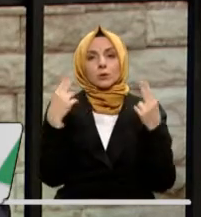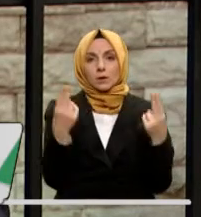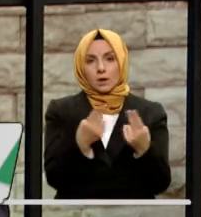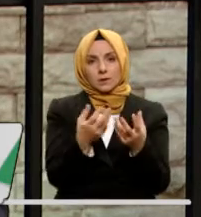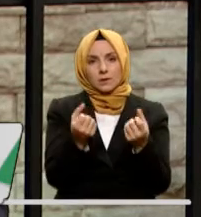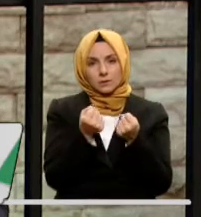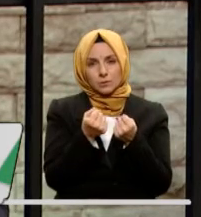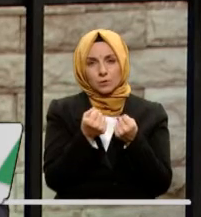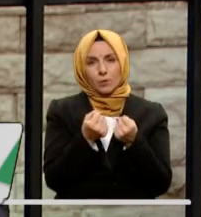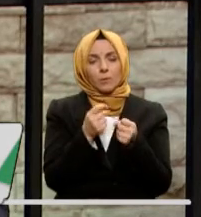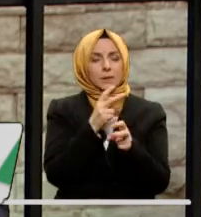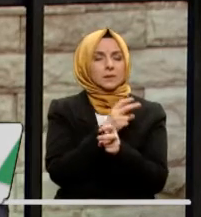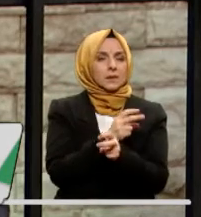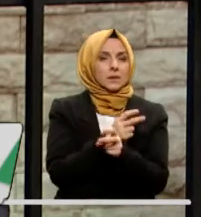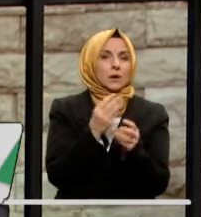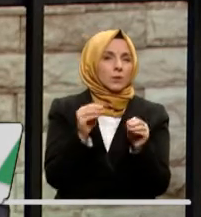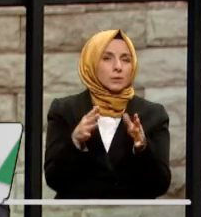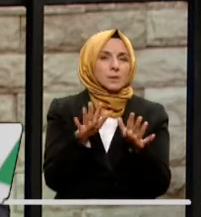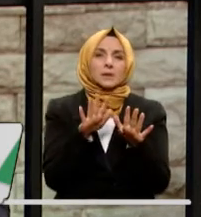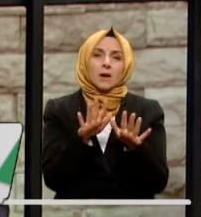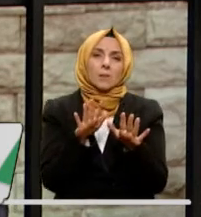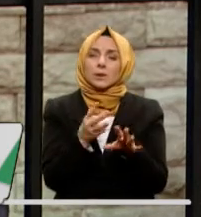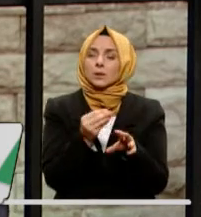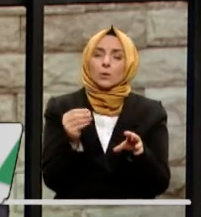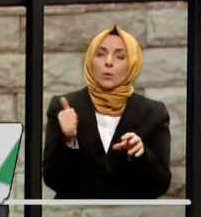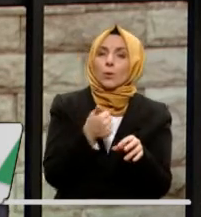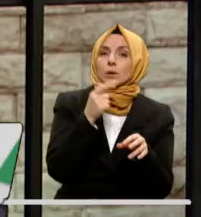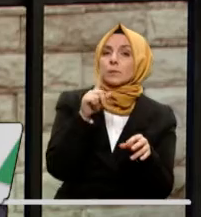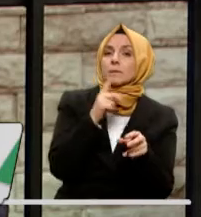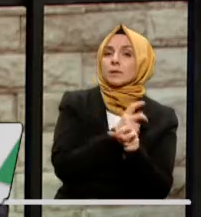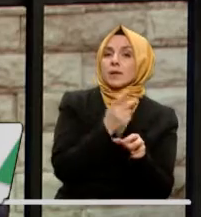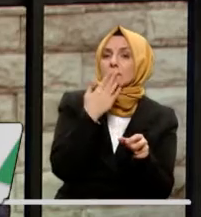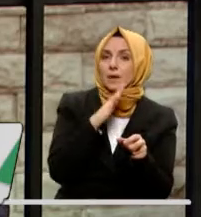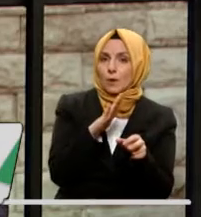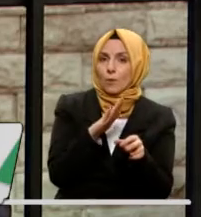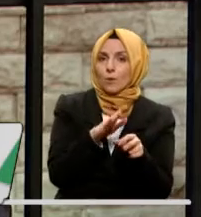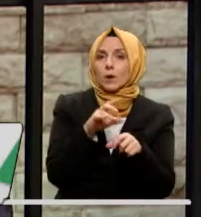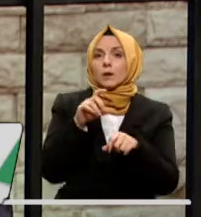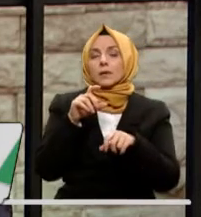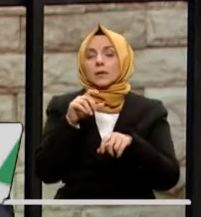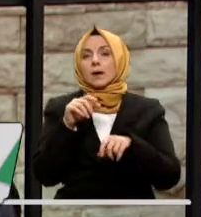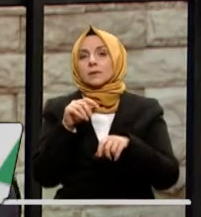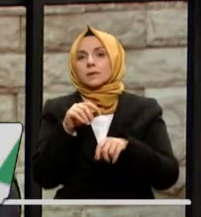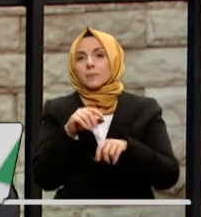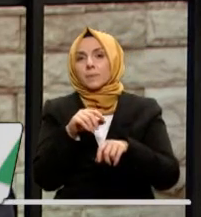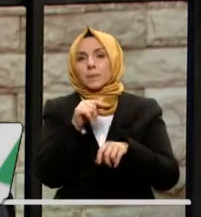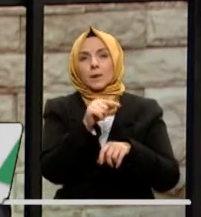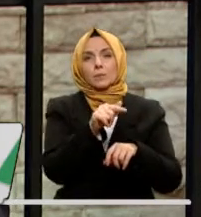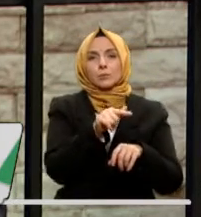bile şimdiye kadar olumsuz bir durumla karşılaşılması hastalık bulaşır Zaten söz konusu değil bağışçıya bütün